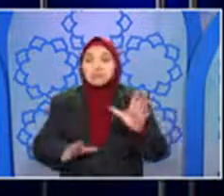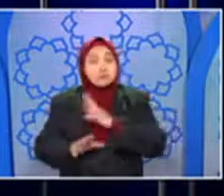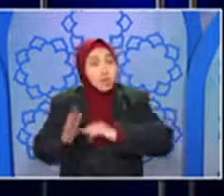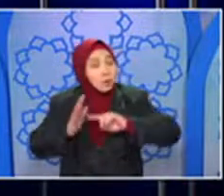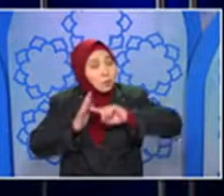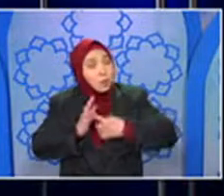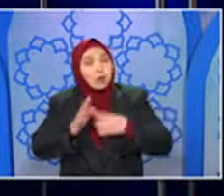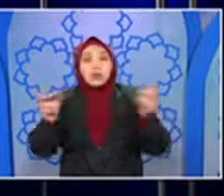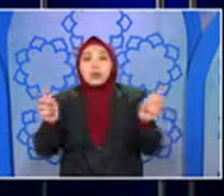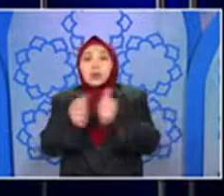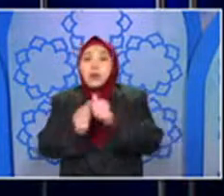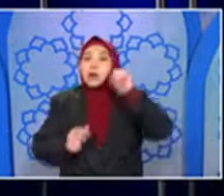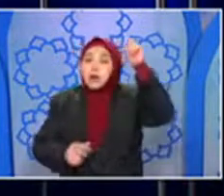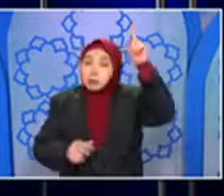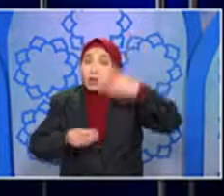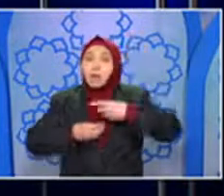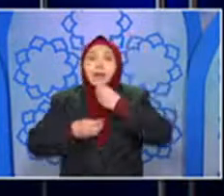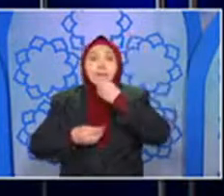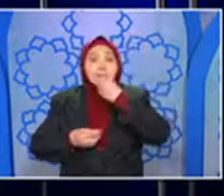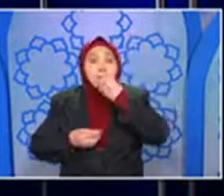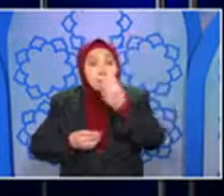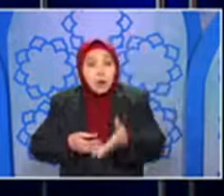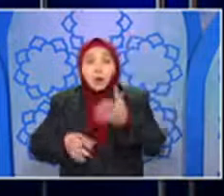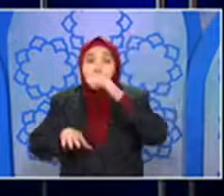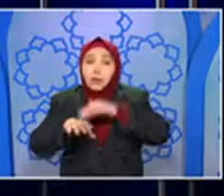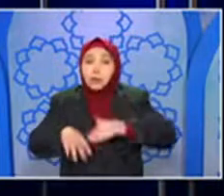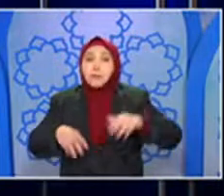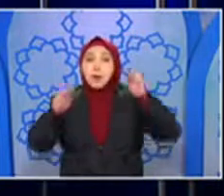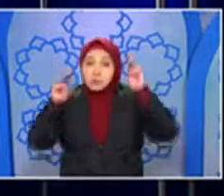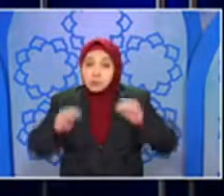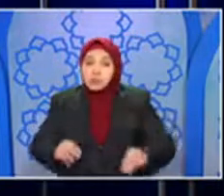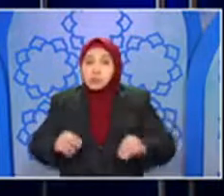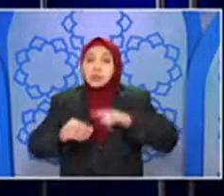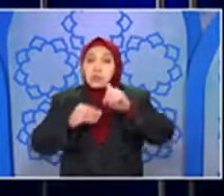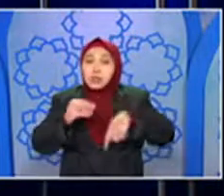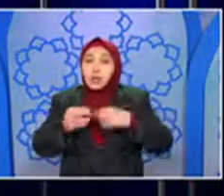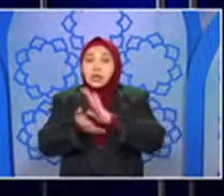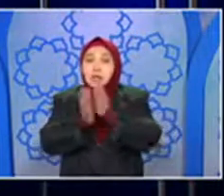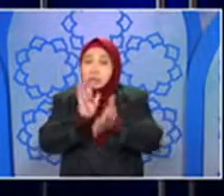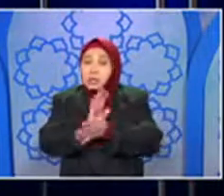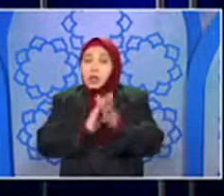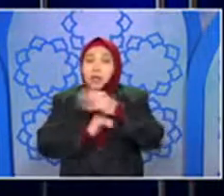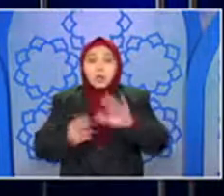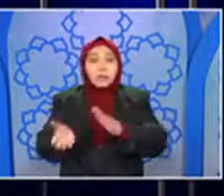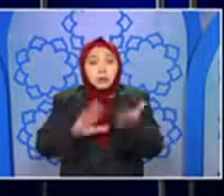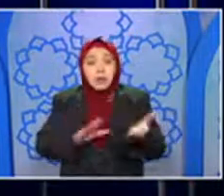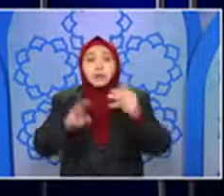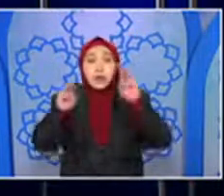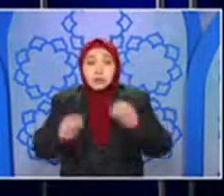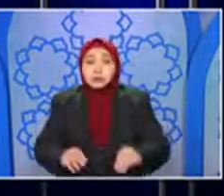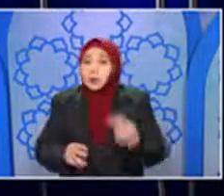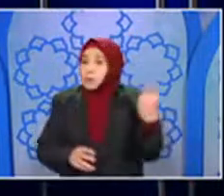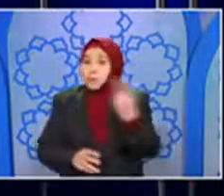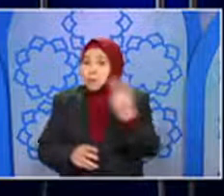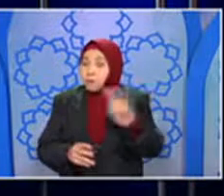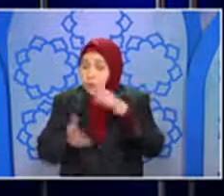Bermula dengan Allah memberitahu kepada manusia perihal kejadian dan juga kematian manusia. Dua-dua itu adalah